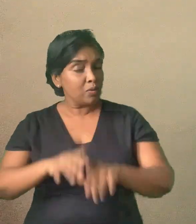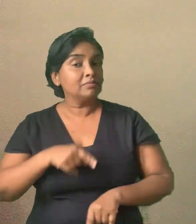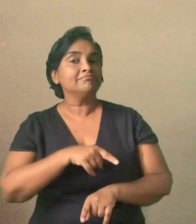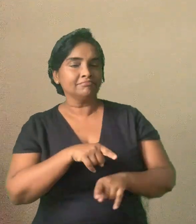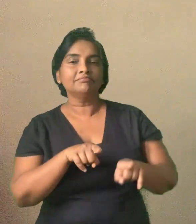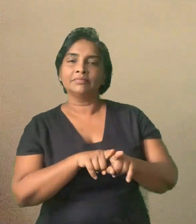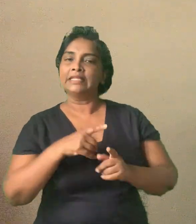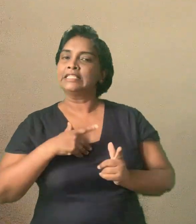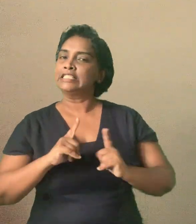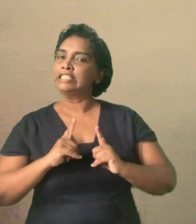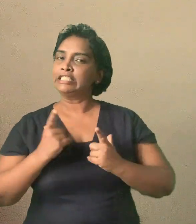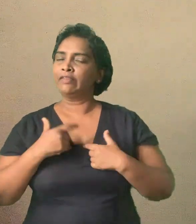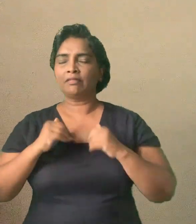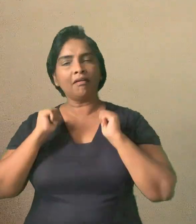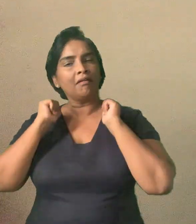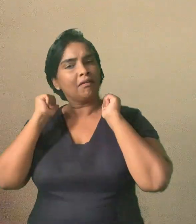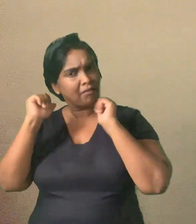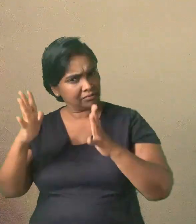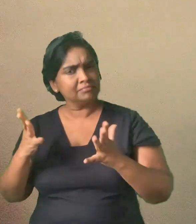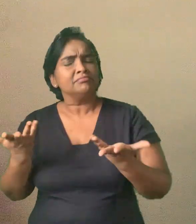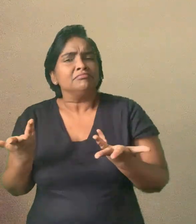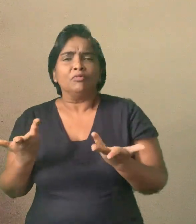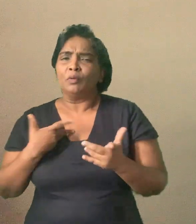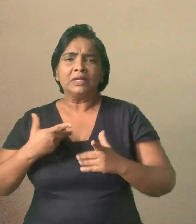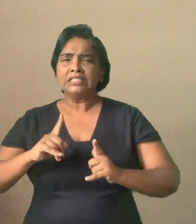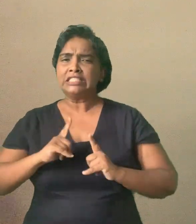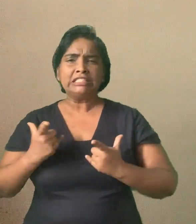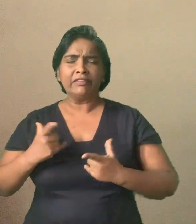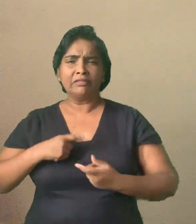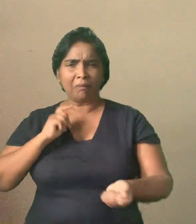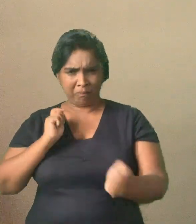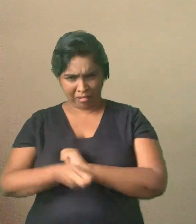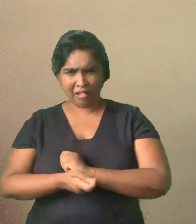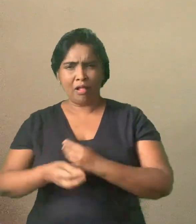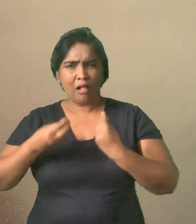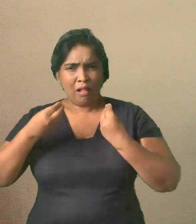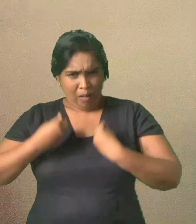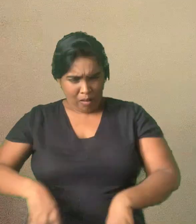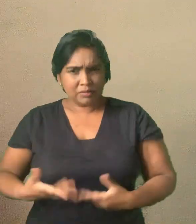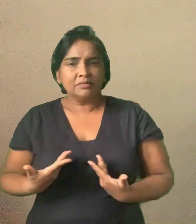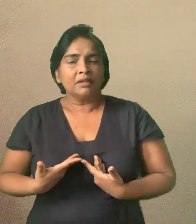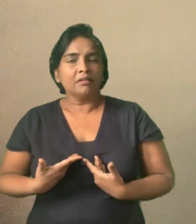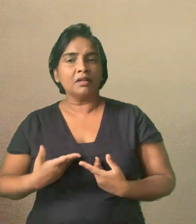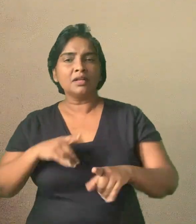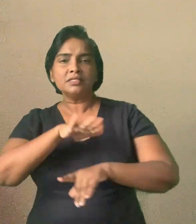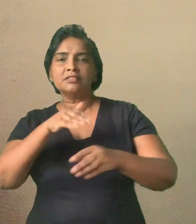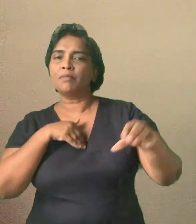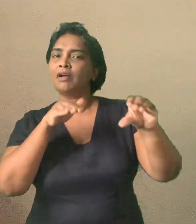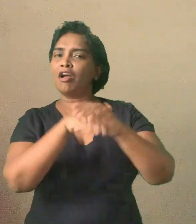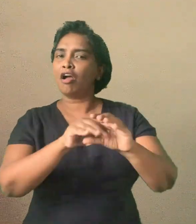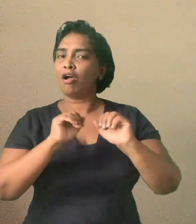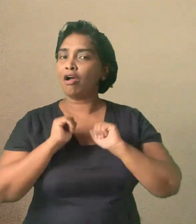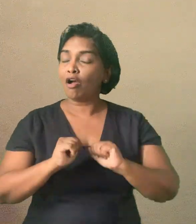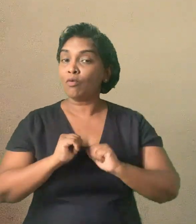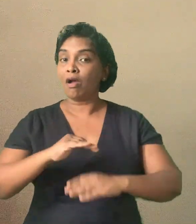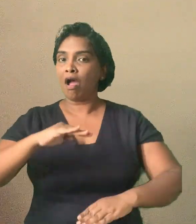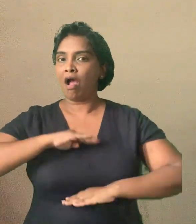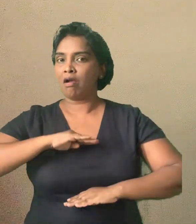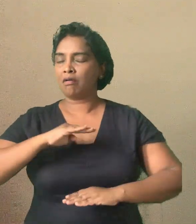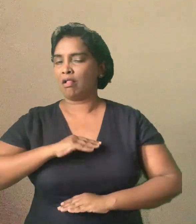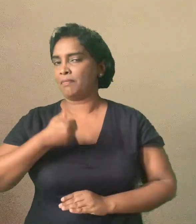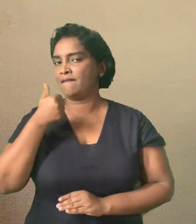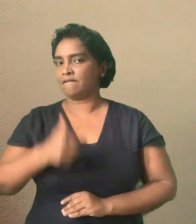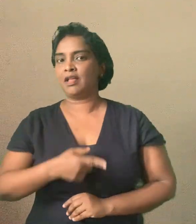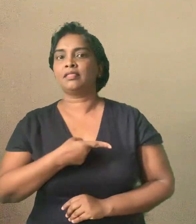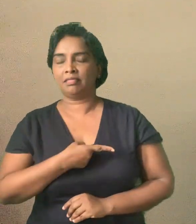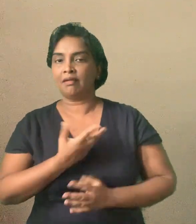තමයි අපේ ජීවිතය සාර්ථක වෙනවද? අපේ ජීවිතය අසාර්ථක වෙනවද? සමාජයත් එක්ක ගැටෙන්නේ කොහොමද? මේ හරහා හැම දෙයක්ම